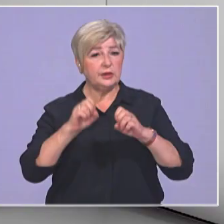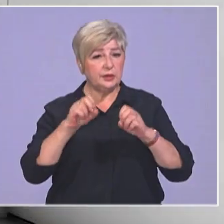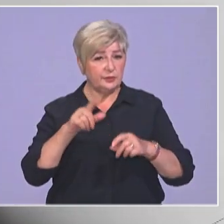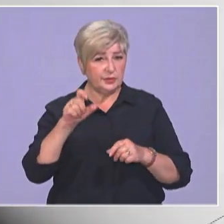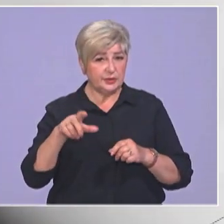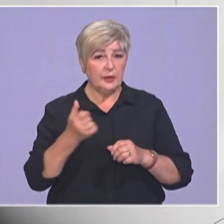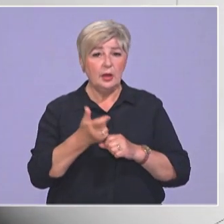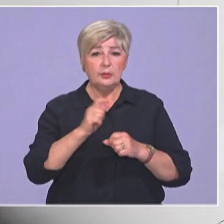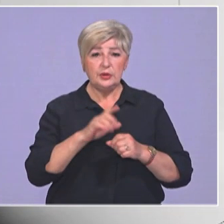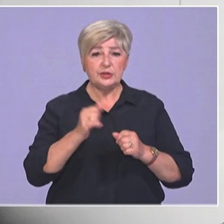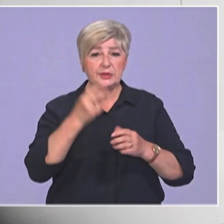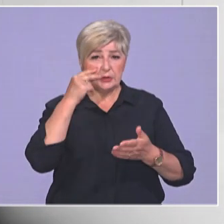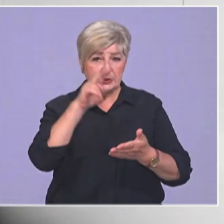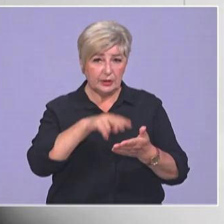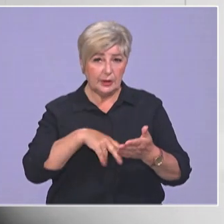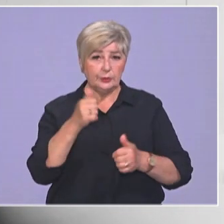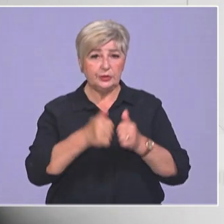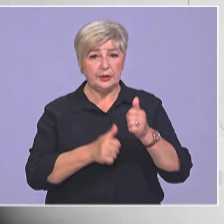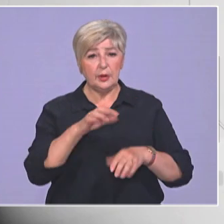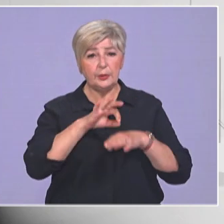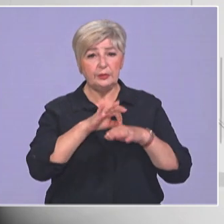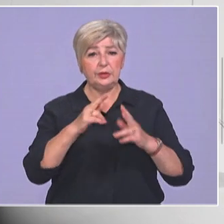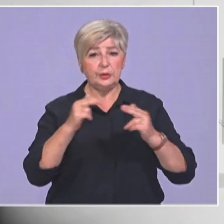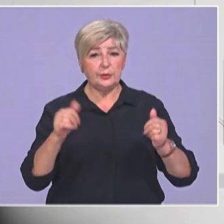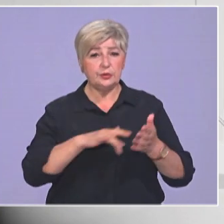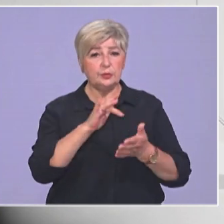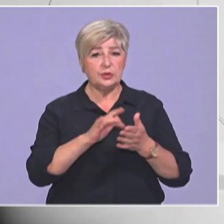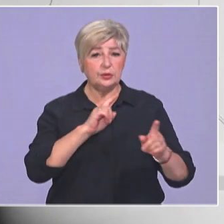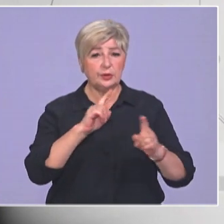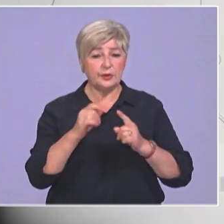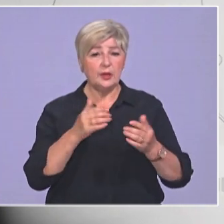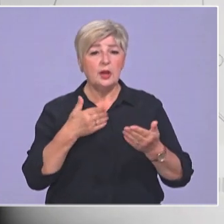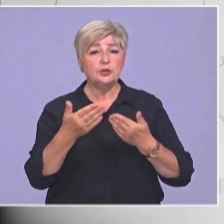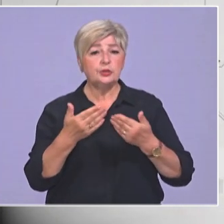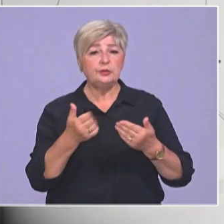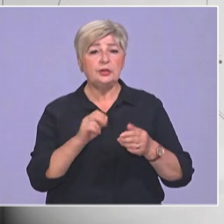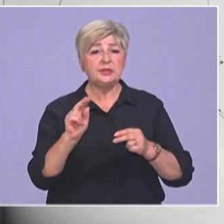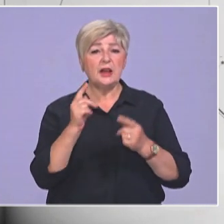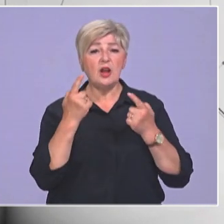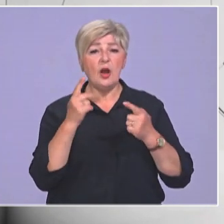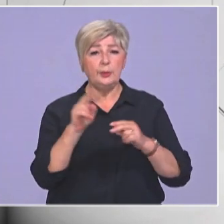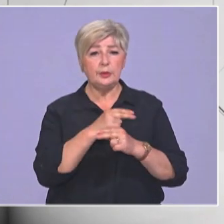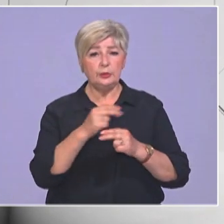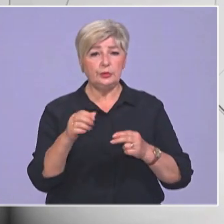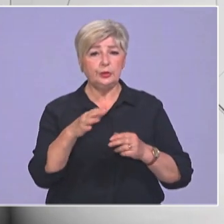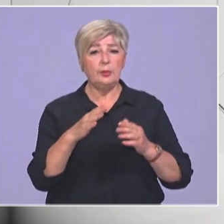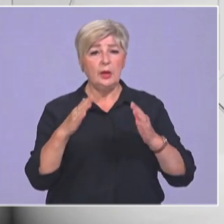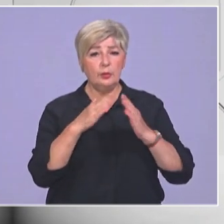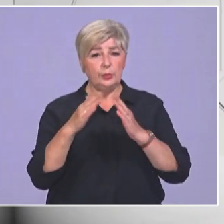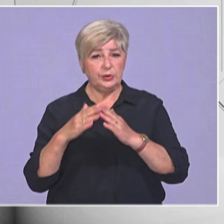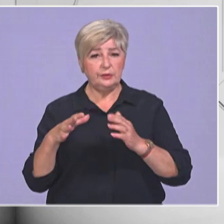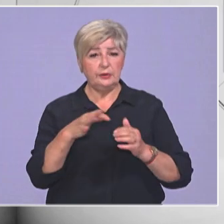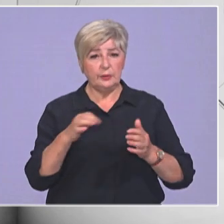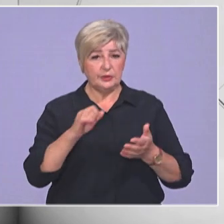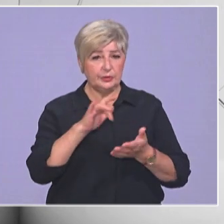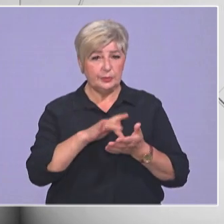Більшість із розглянутих тендерів, проведених Дніпровською міською радою, стосувалися капремонту будівель в обласному центрі. Фахівці